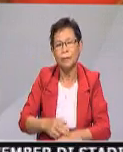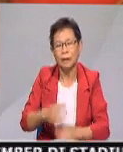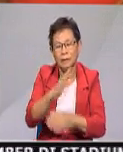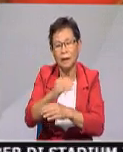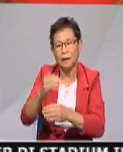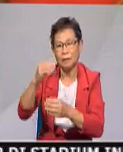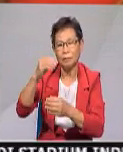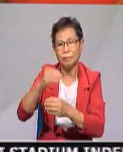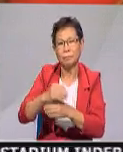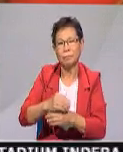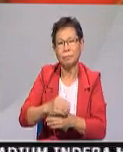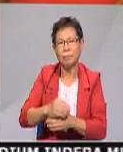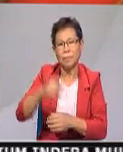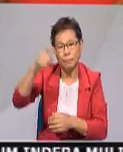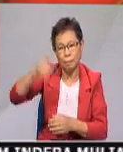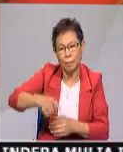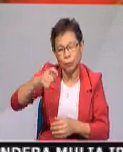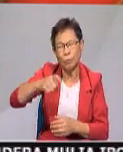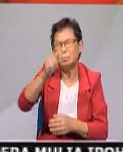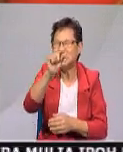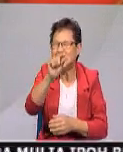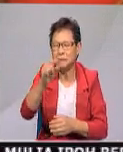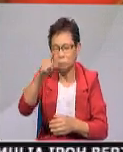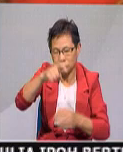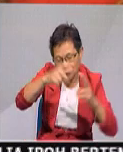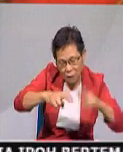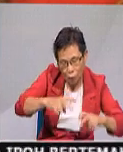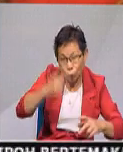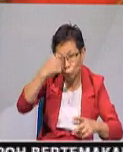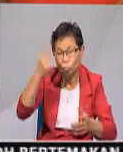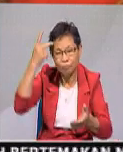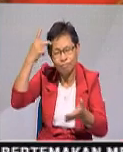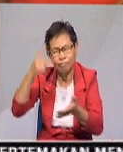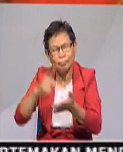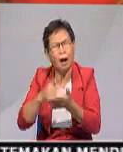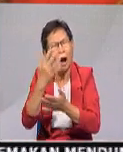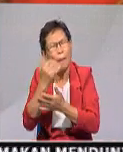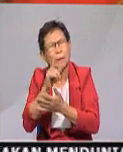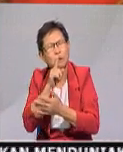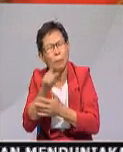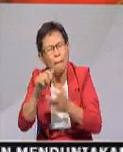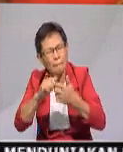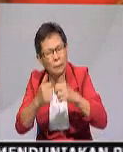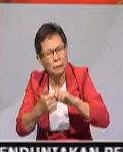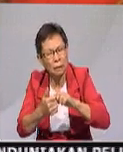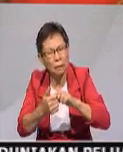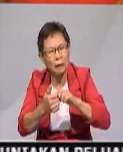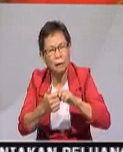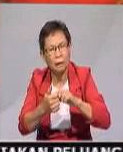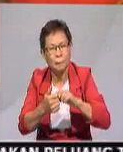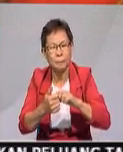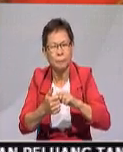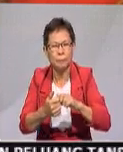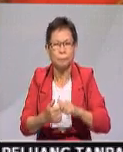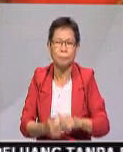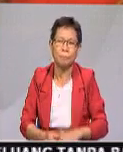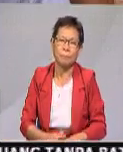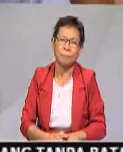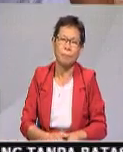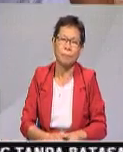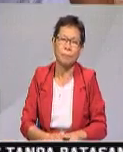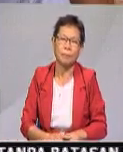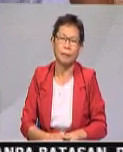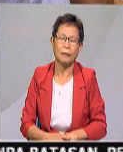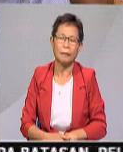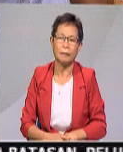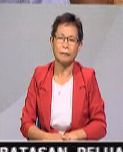ya, dan ini perlu sikit kajian untuk mengenal pasti apa sebenarnya masalah kemudaratan atau toksisiti di situ.